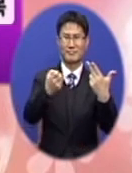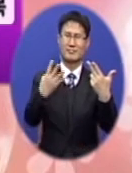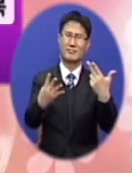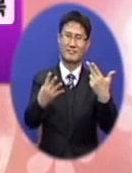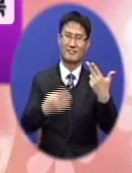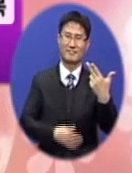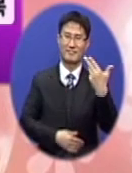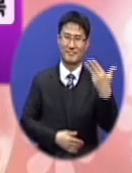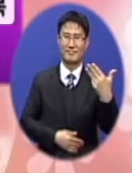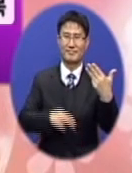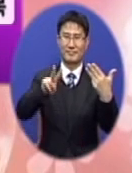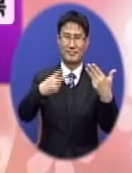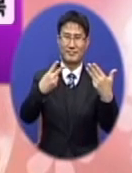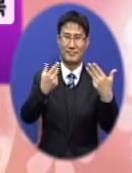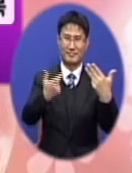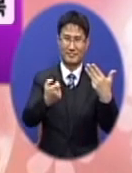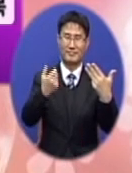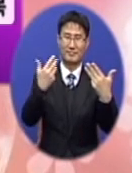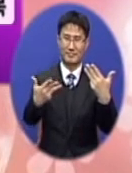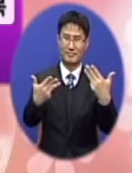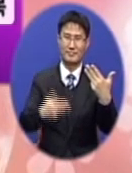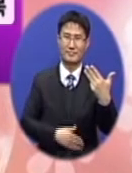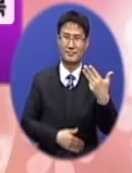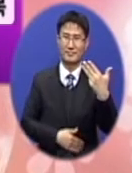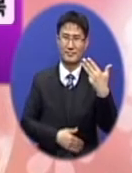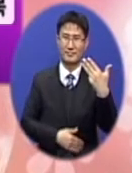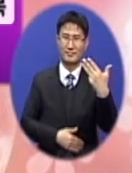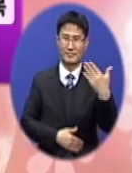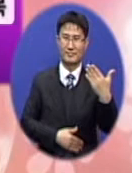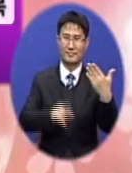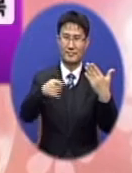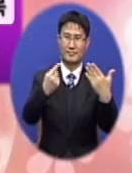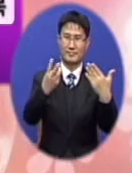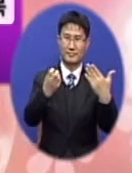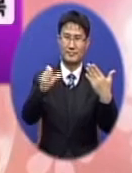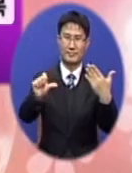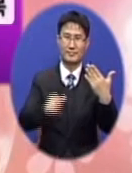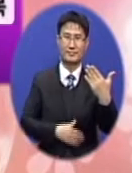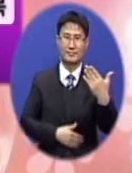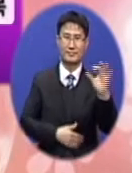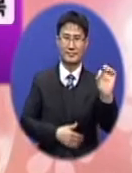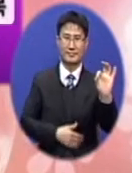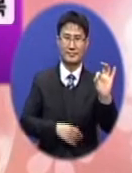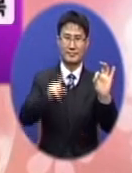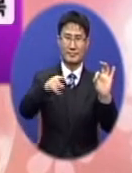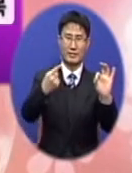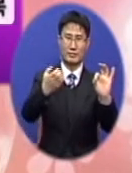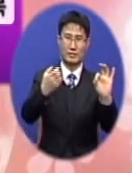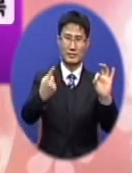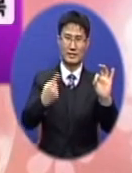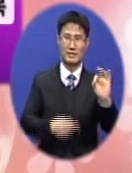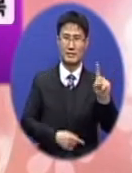7번 74표, 8번 268표. 9번 135표, 10번